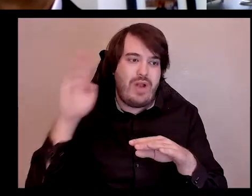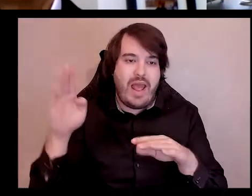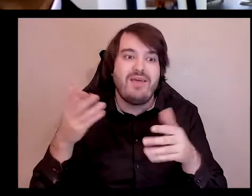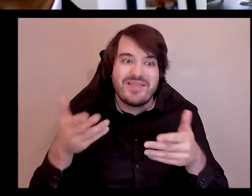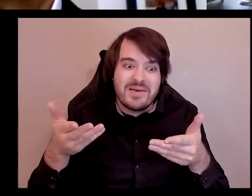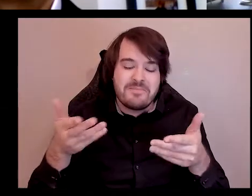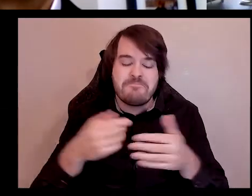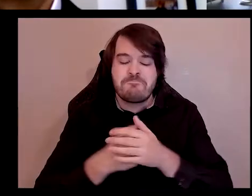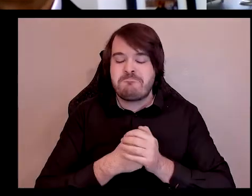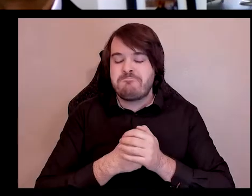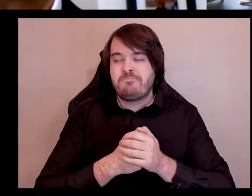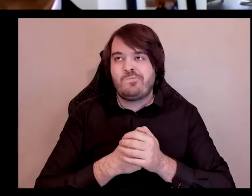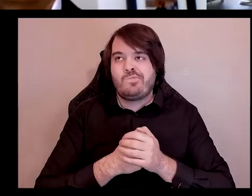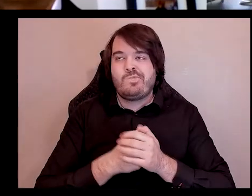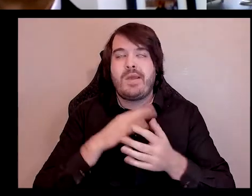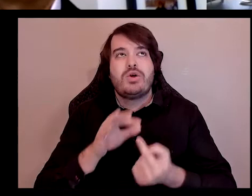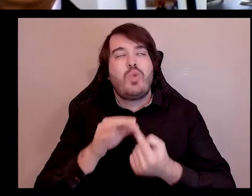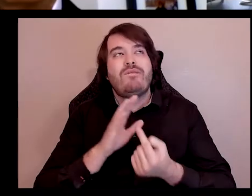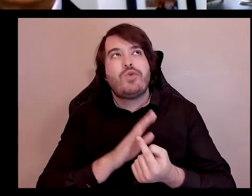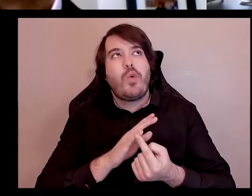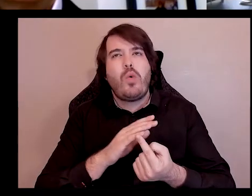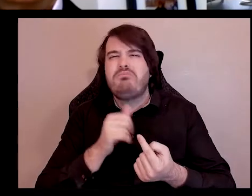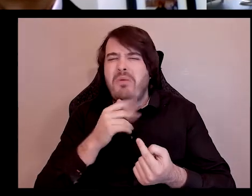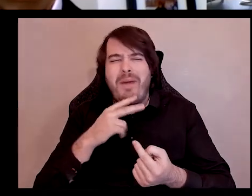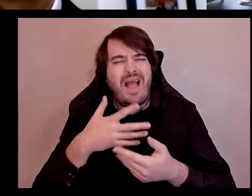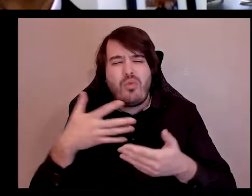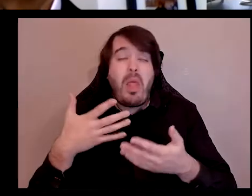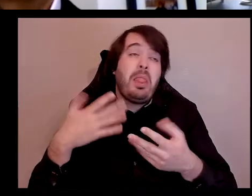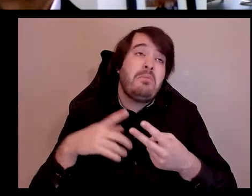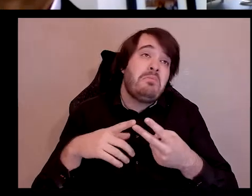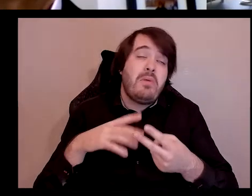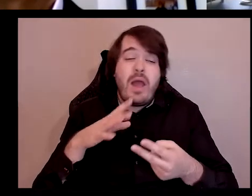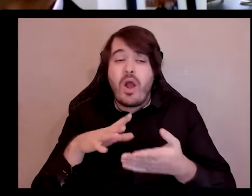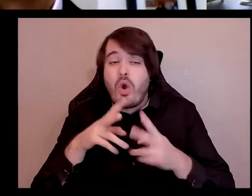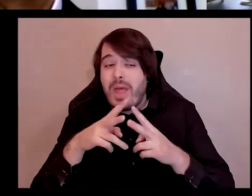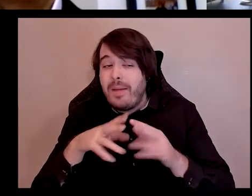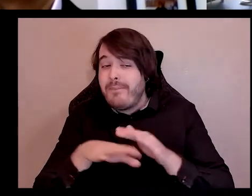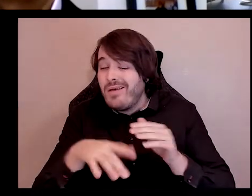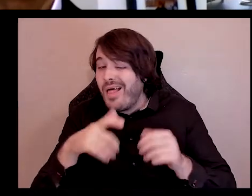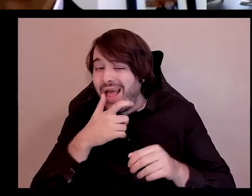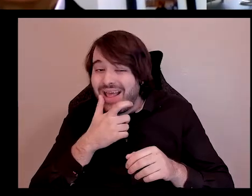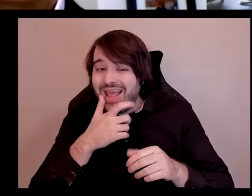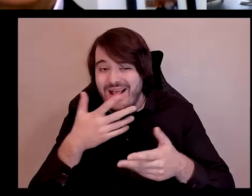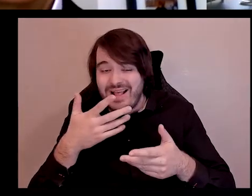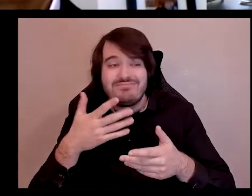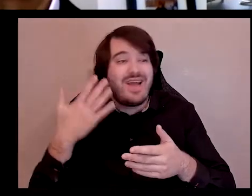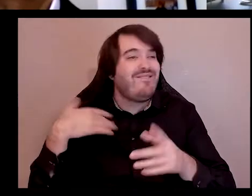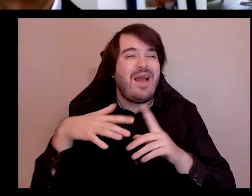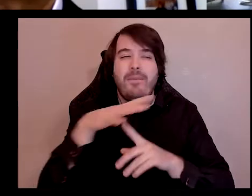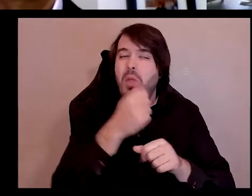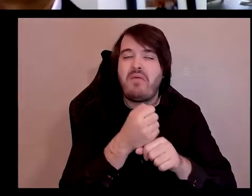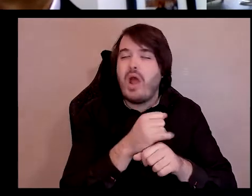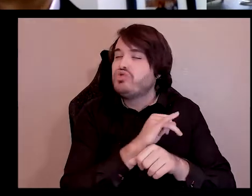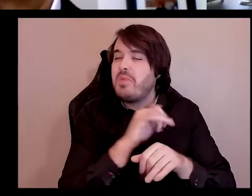qu'aujourd'hui, Excel est un logiciel qui est prisé. Bon. Mais indépendamment de tout ça, il n'y a pas vraiment grand-chose. L'anglais,